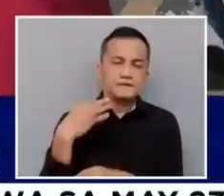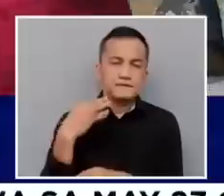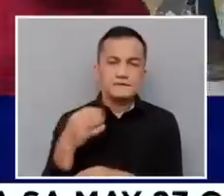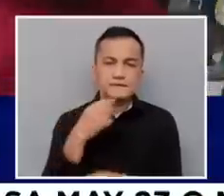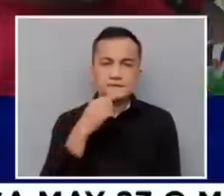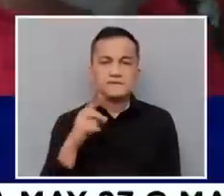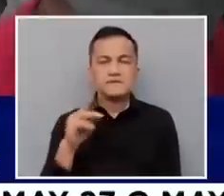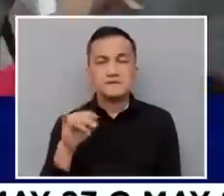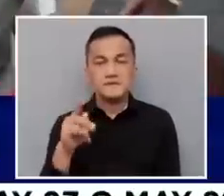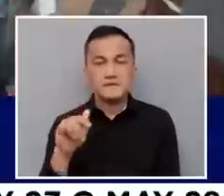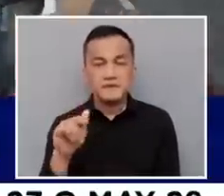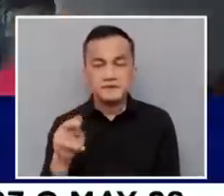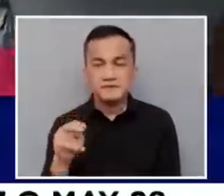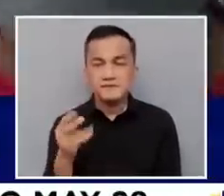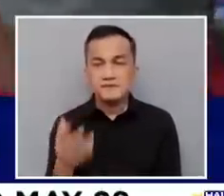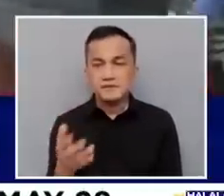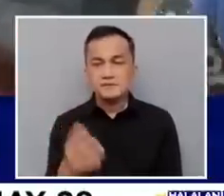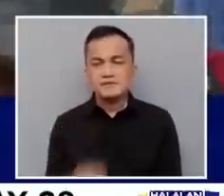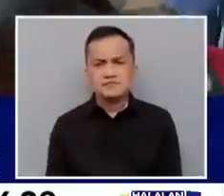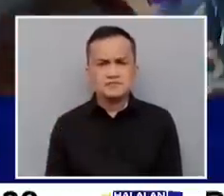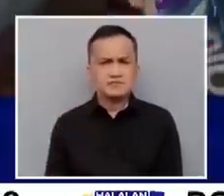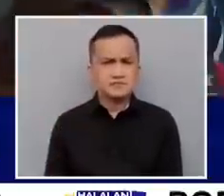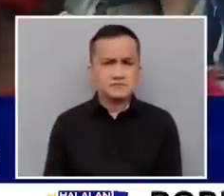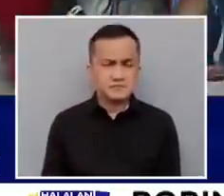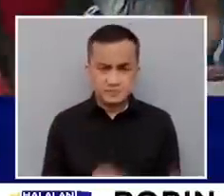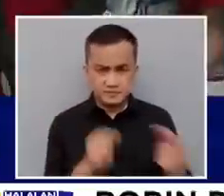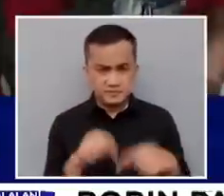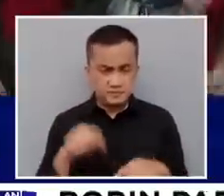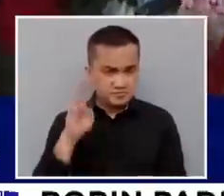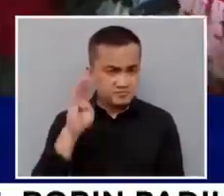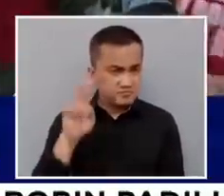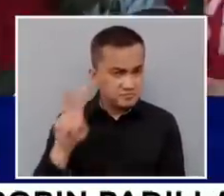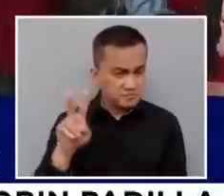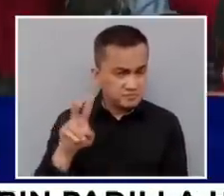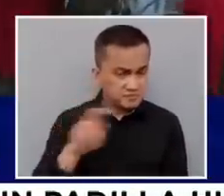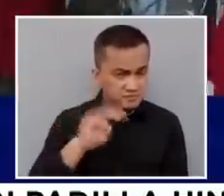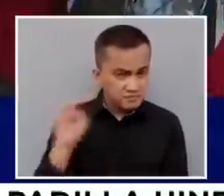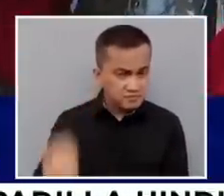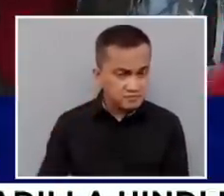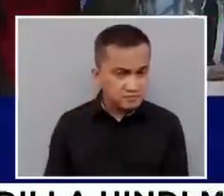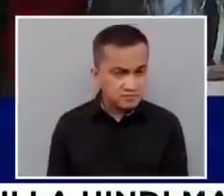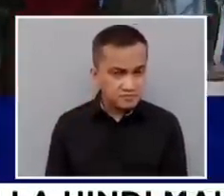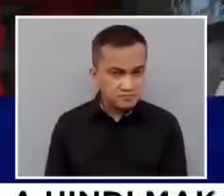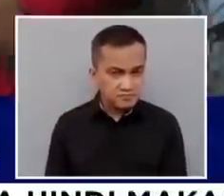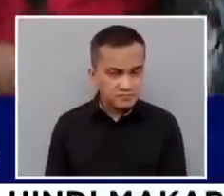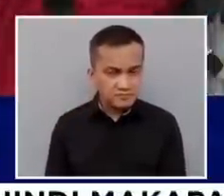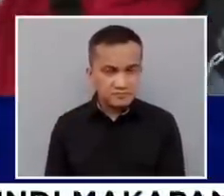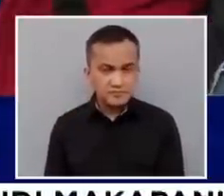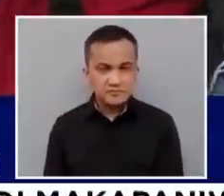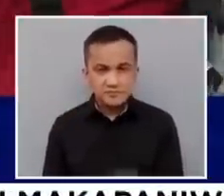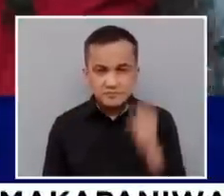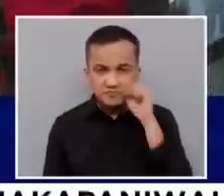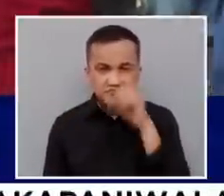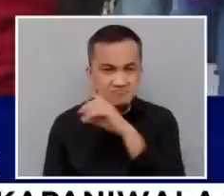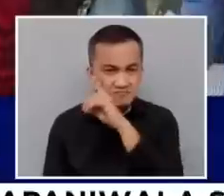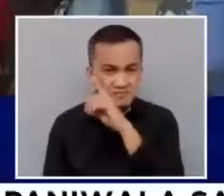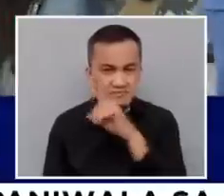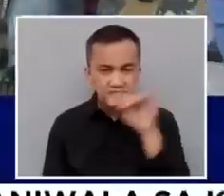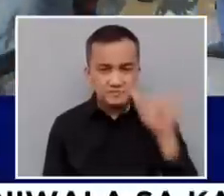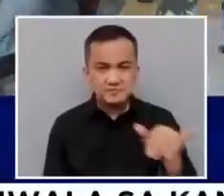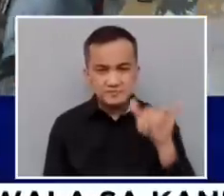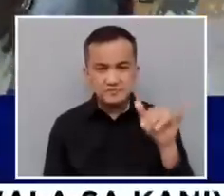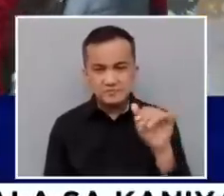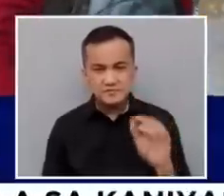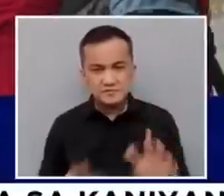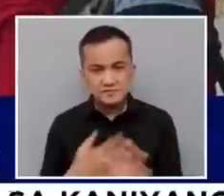baka nasa, andito na ba si presidential candidate Bongbong Marcos sa Metro Manila? I understand, pati si Inday Sara, baka nasa Davao City pa rin